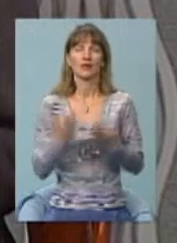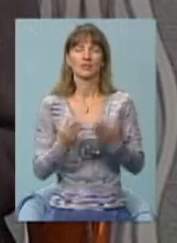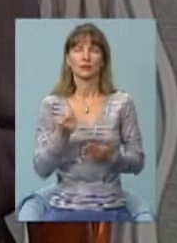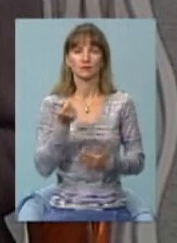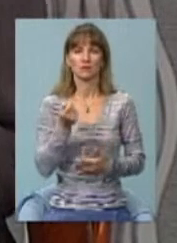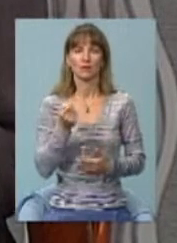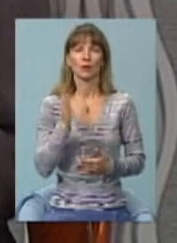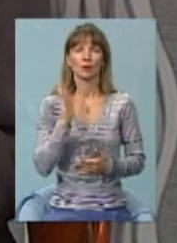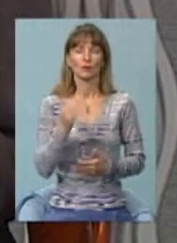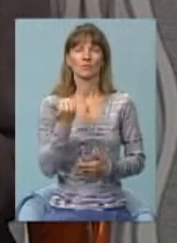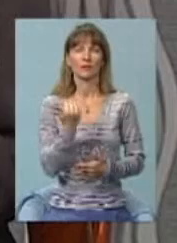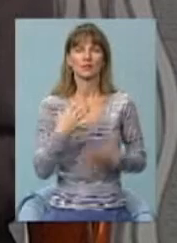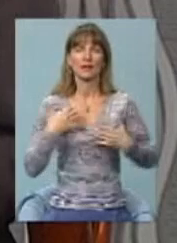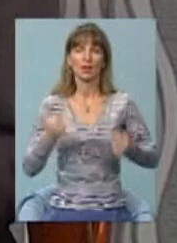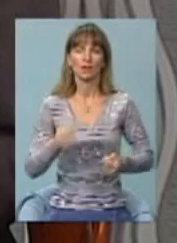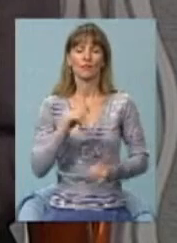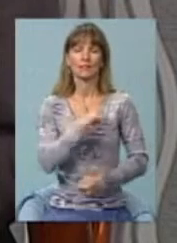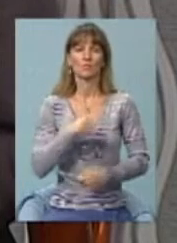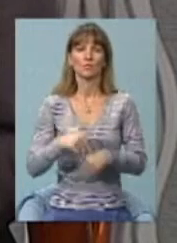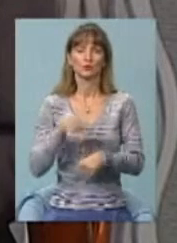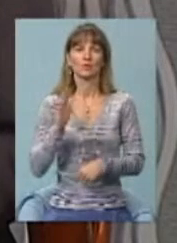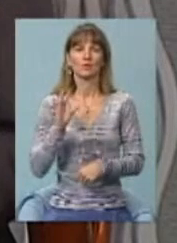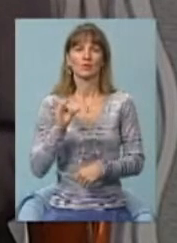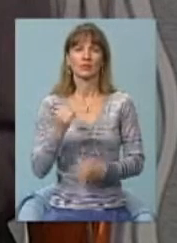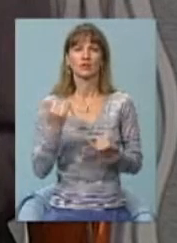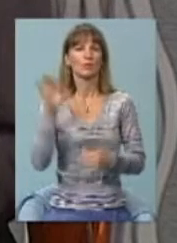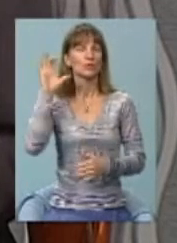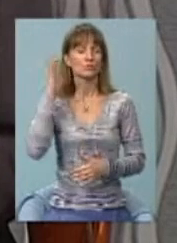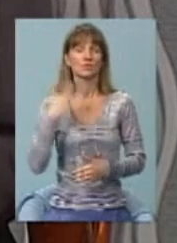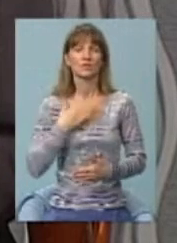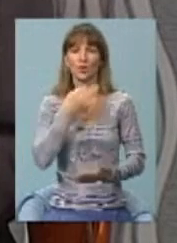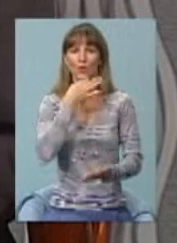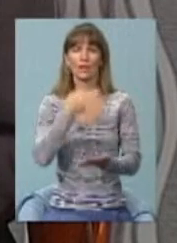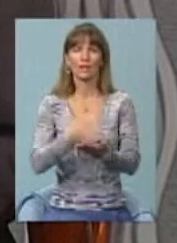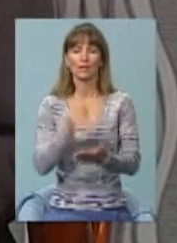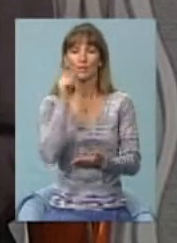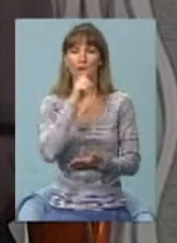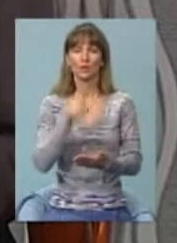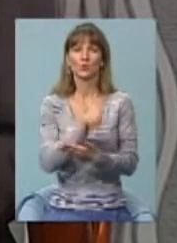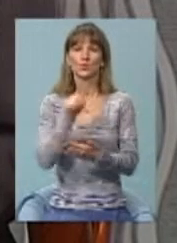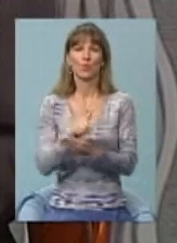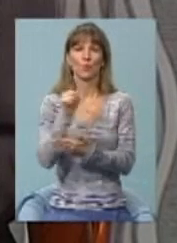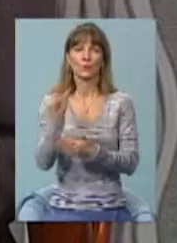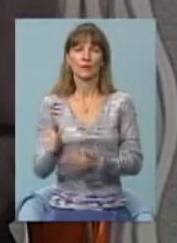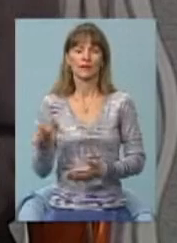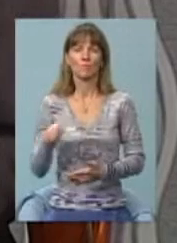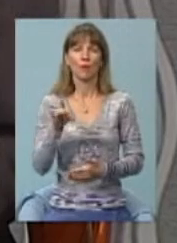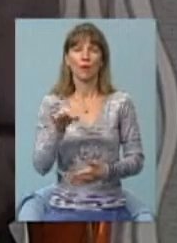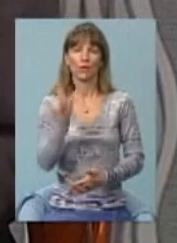вашим самопочуттям, ну і таке і інше. Ну, а зараз давайте подивимось і послухаємо наші відповіді маленьких чомусиків про